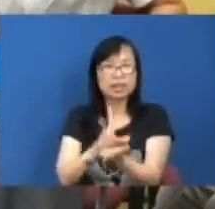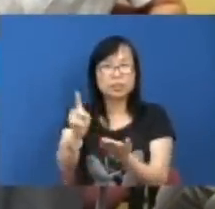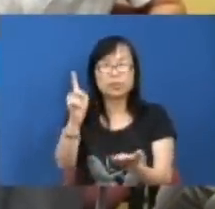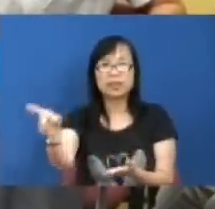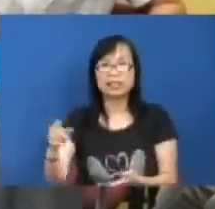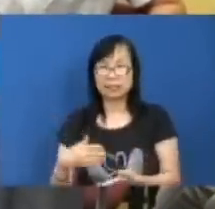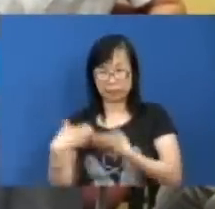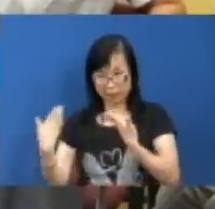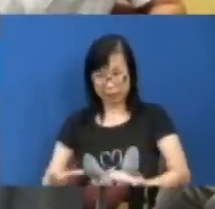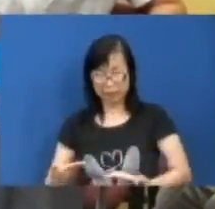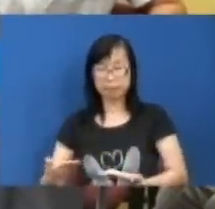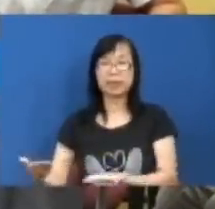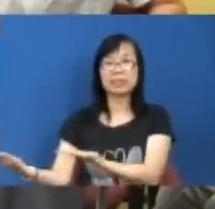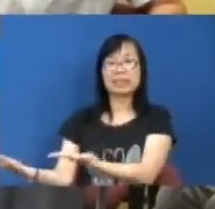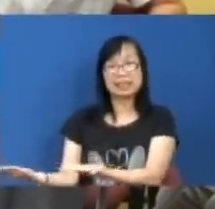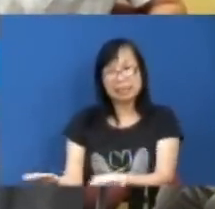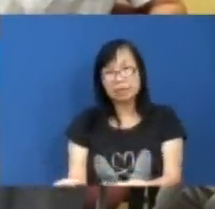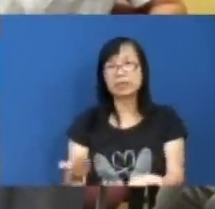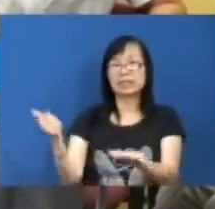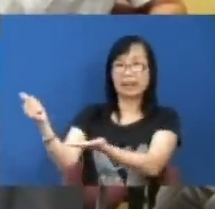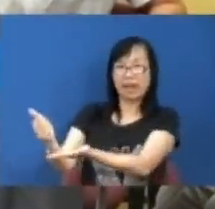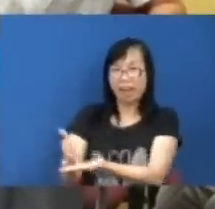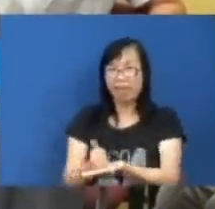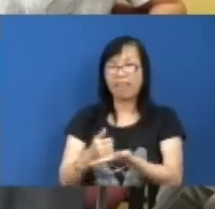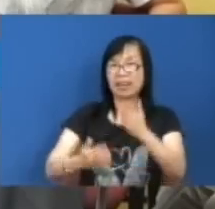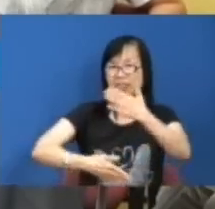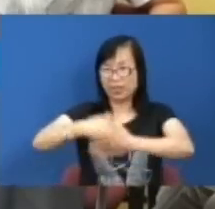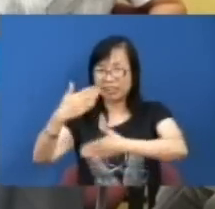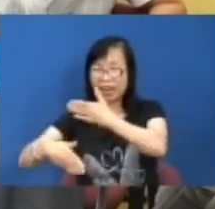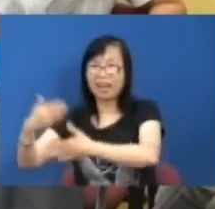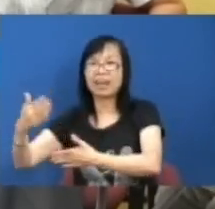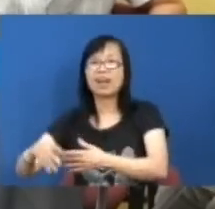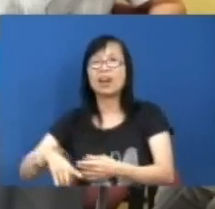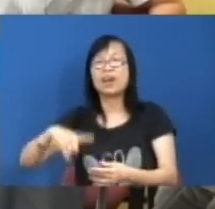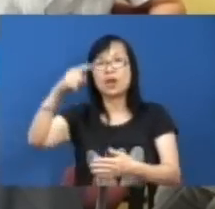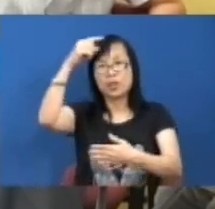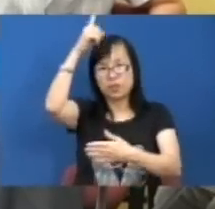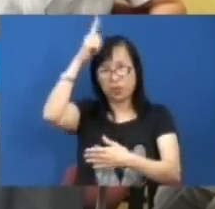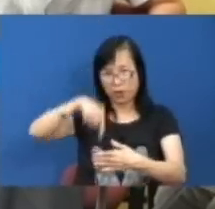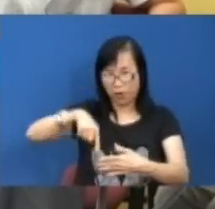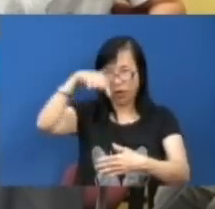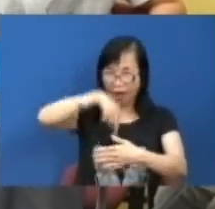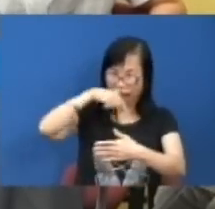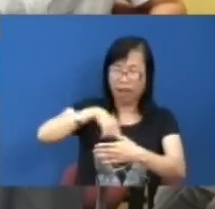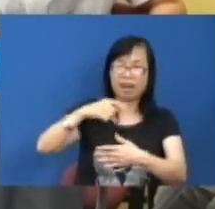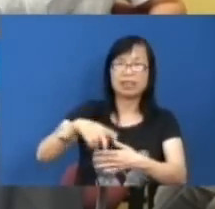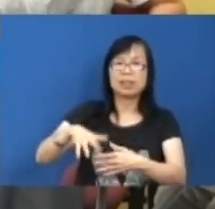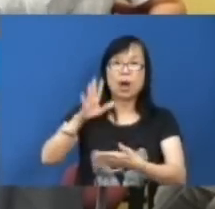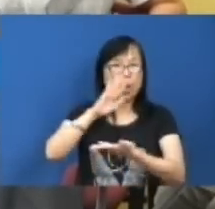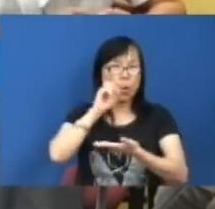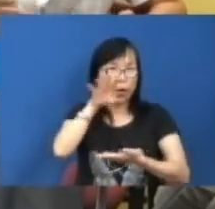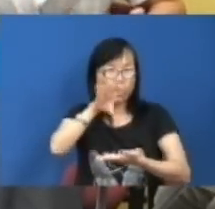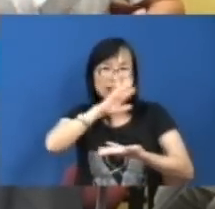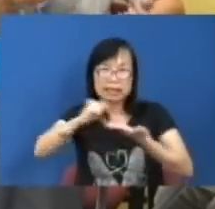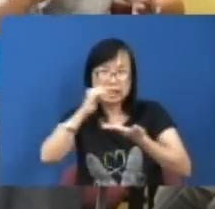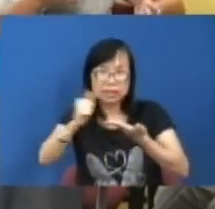話所以點解今次請咗請咗阿 Michelle 俾咗我張塵緊大廈咧？上上下下落落，嗰第一道防線咧講得清清楚楚啦嘛。